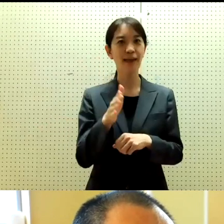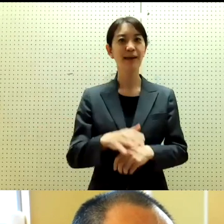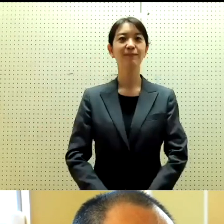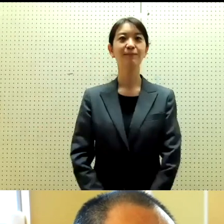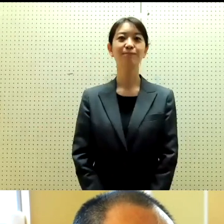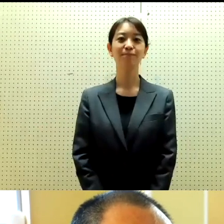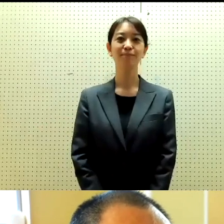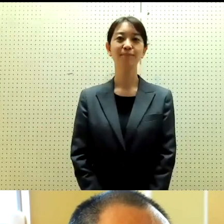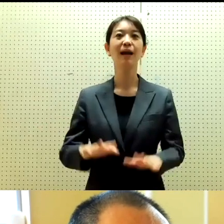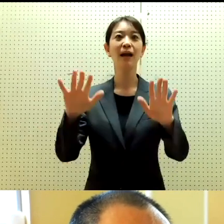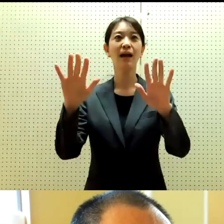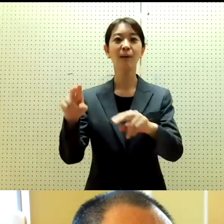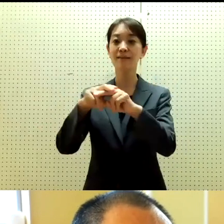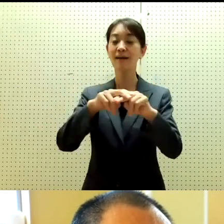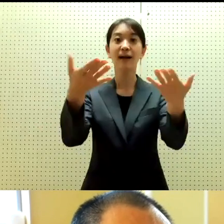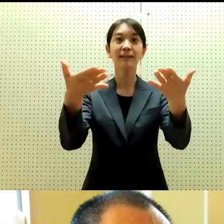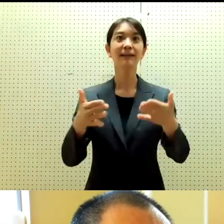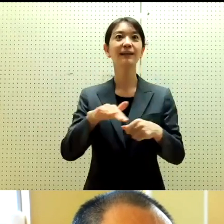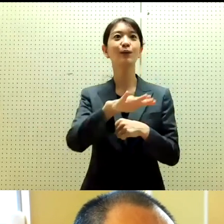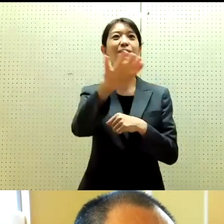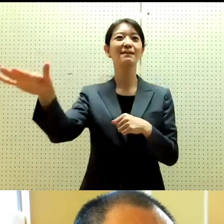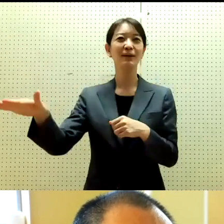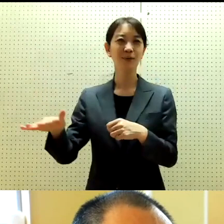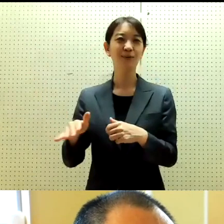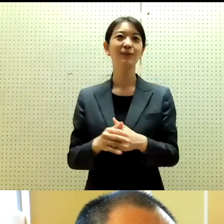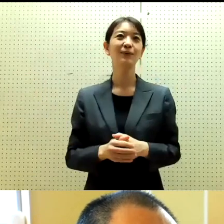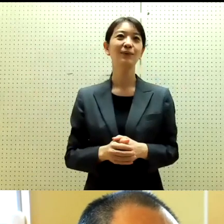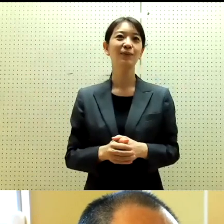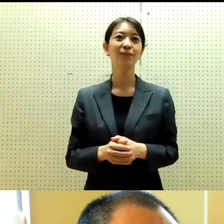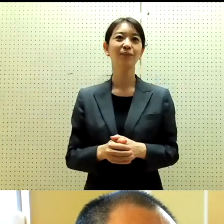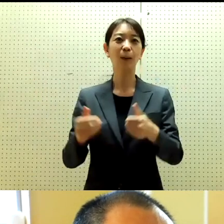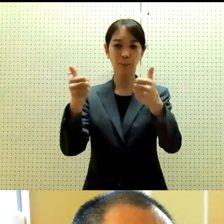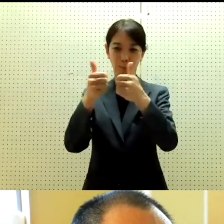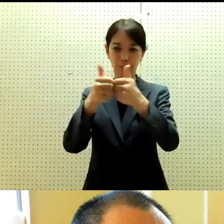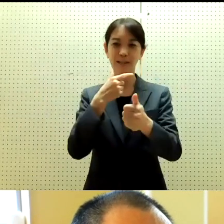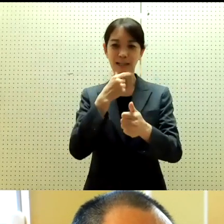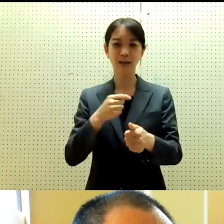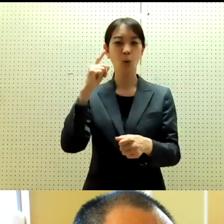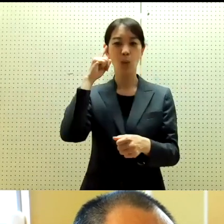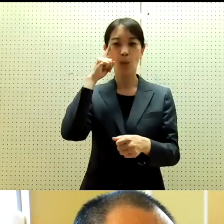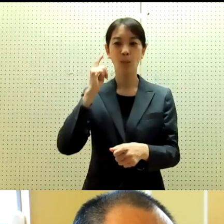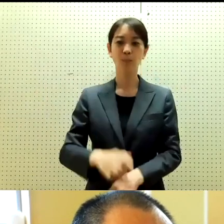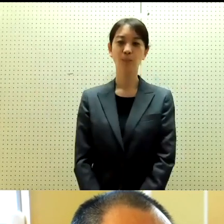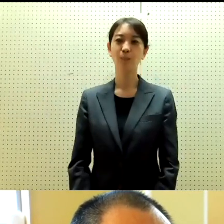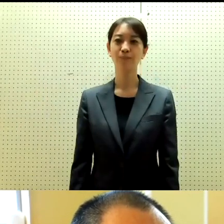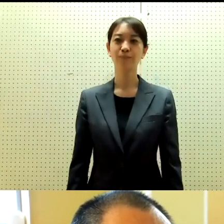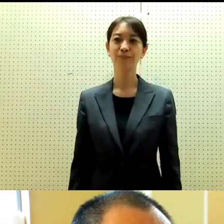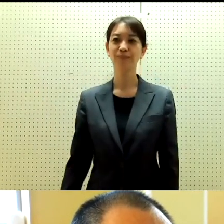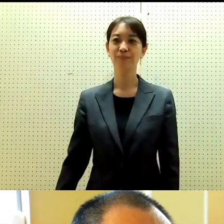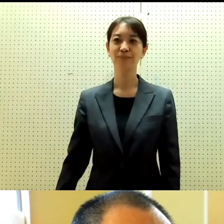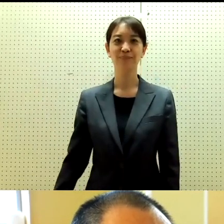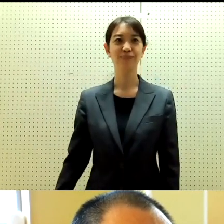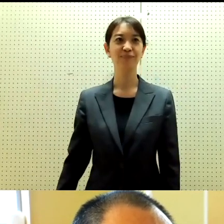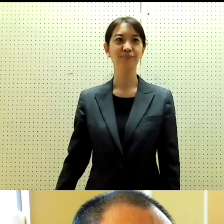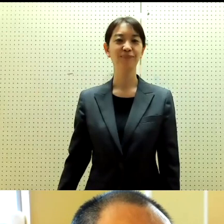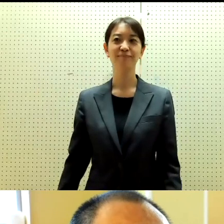いただいているパネラーの皆様と話し合っていきたいというふうに考えております。ここからのファシリテーター役は